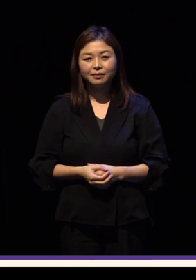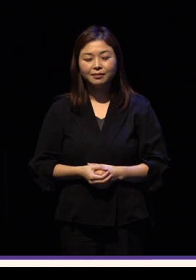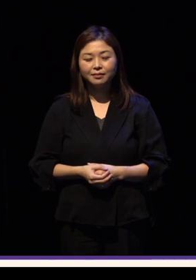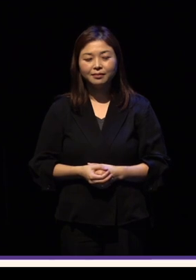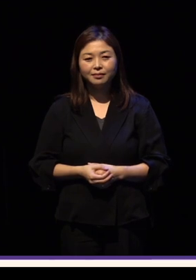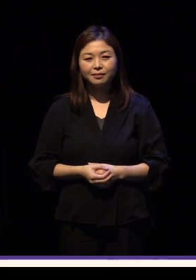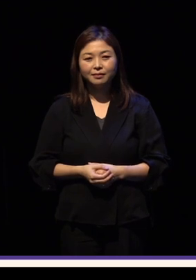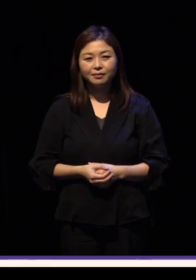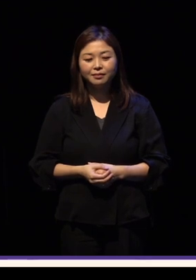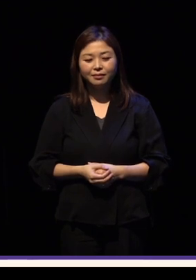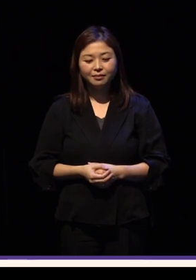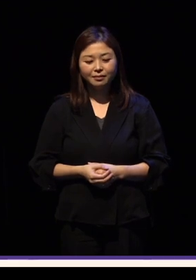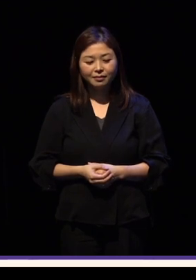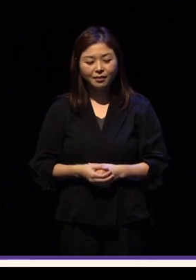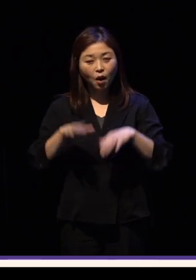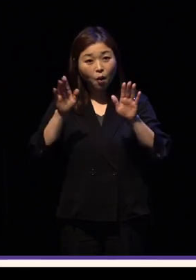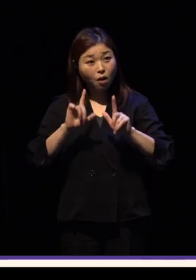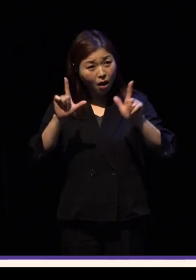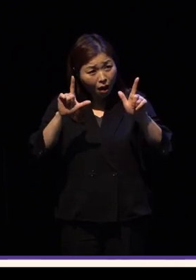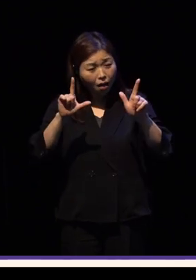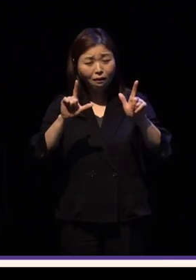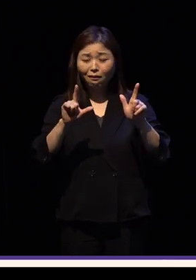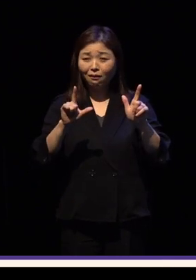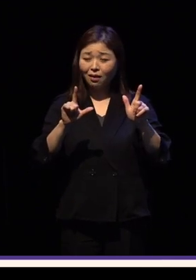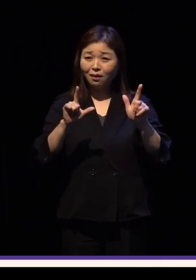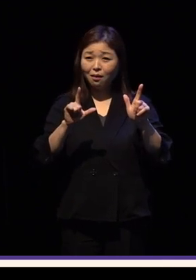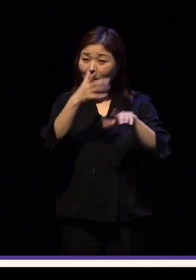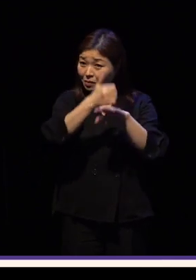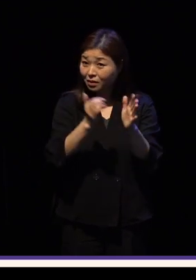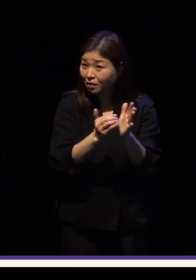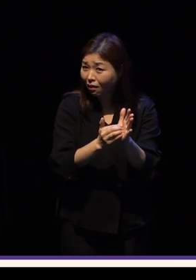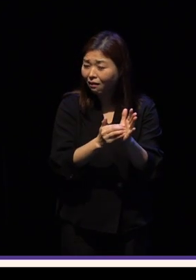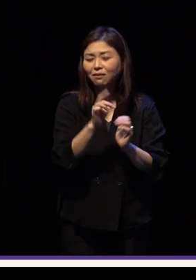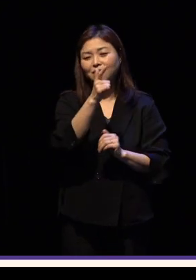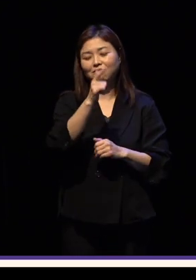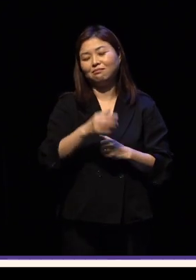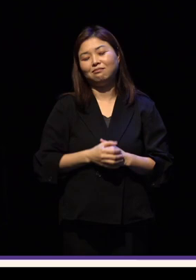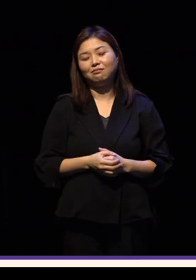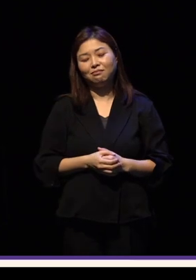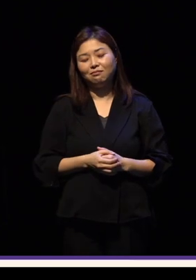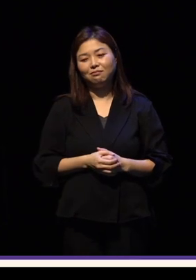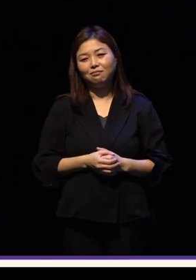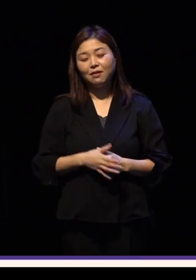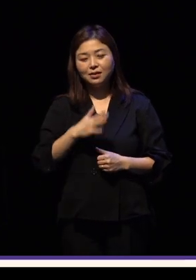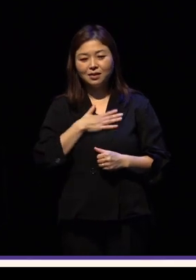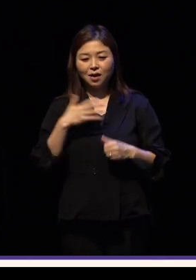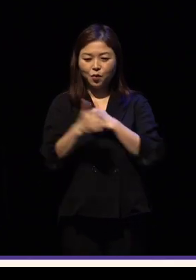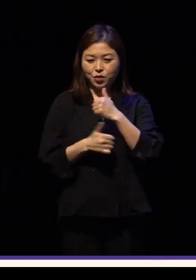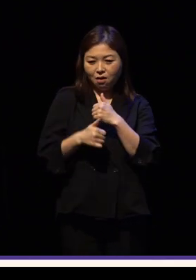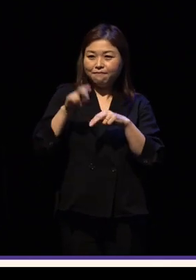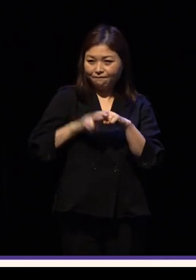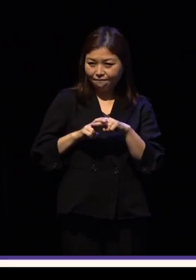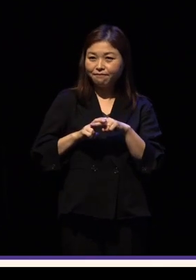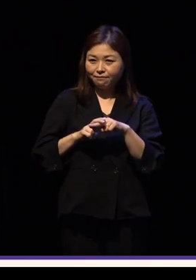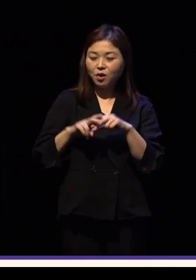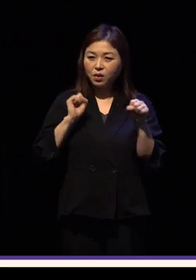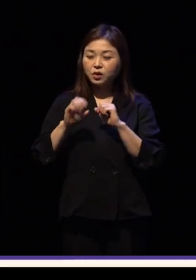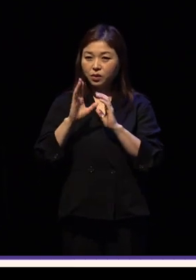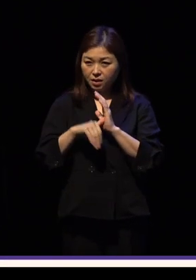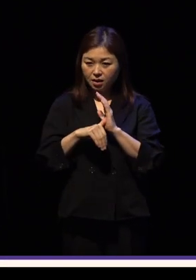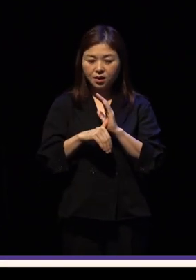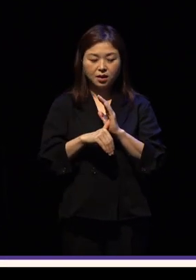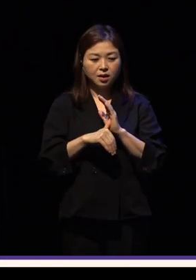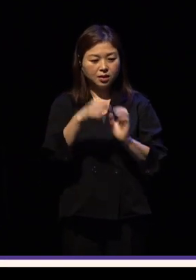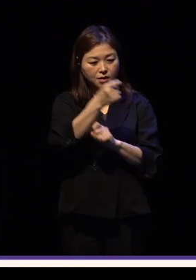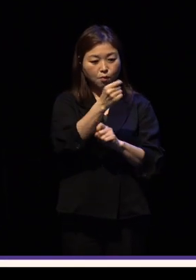아마 올해가 끝이 아닙니다. 이거는 저는 이제 기본적으로 제가 위원장으로 있는 한은 저희